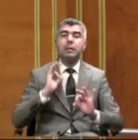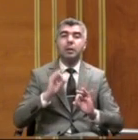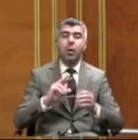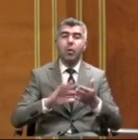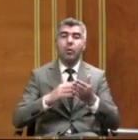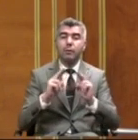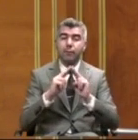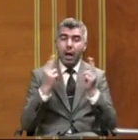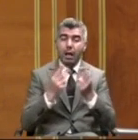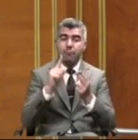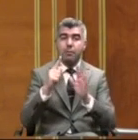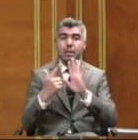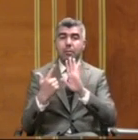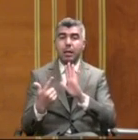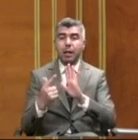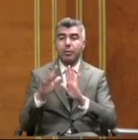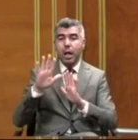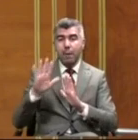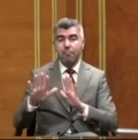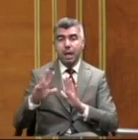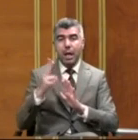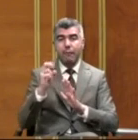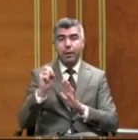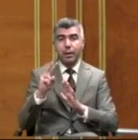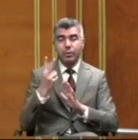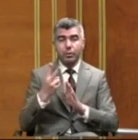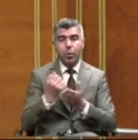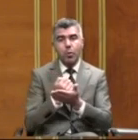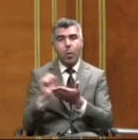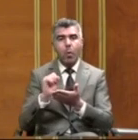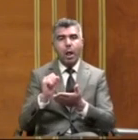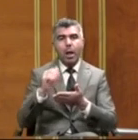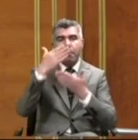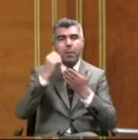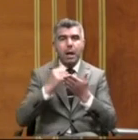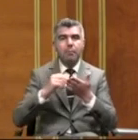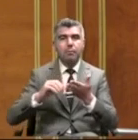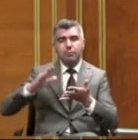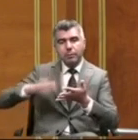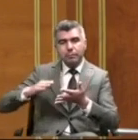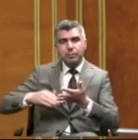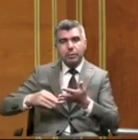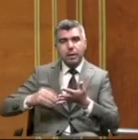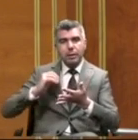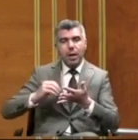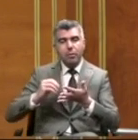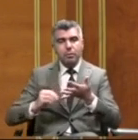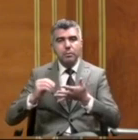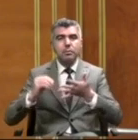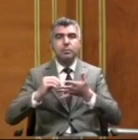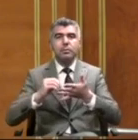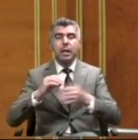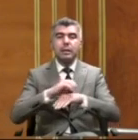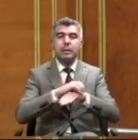يوم 17 ماي 23 عن حد في المغرب رسميا من القائمه الرماديه للاتحاد الاوروبي